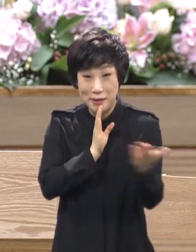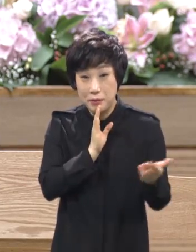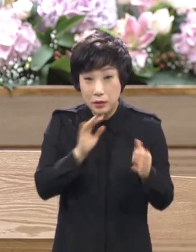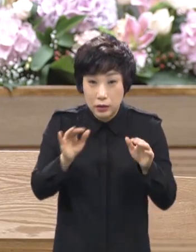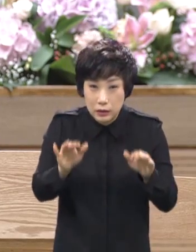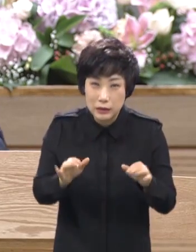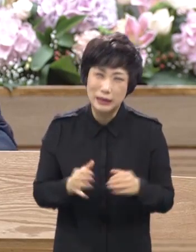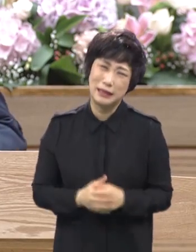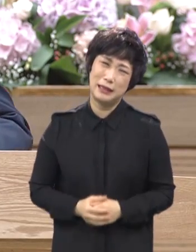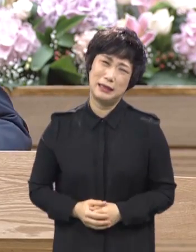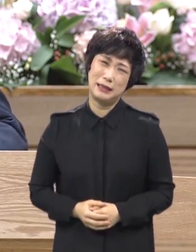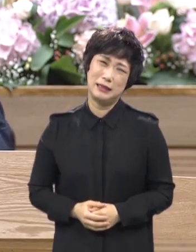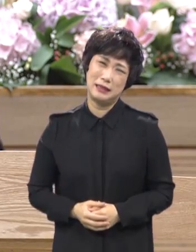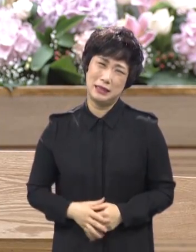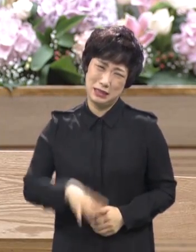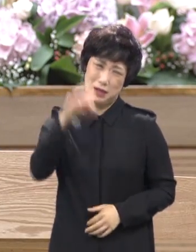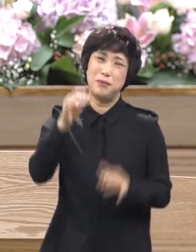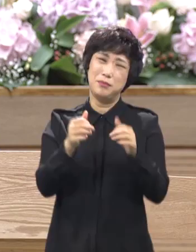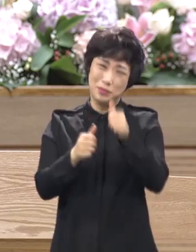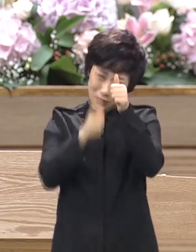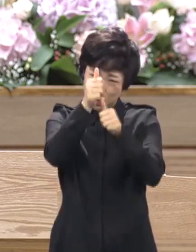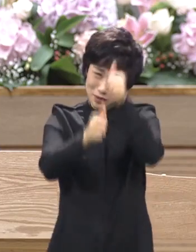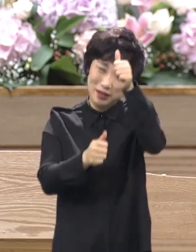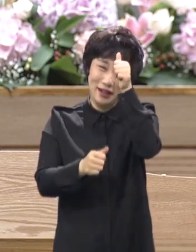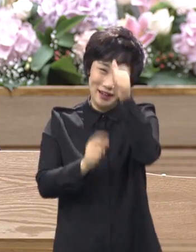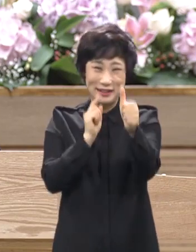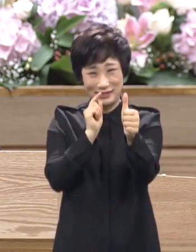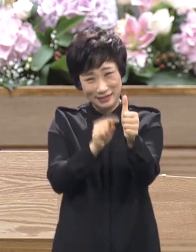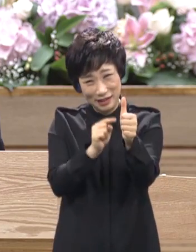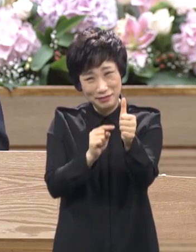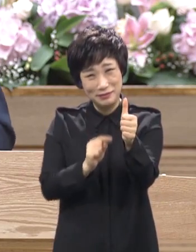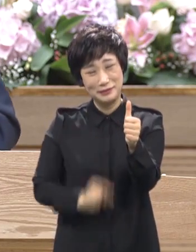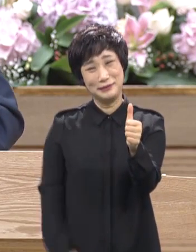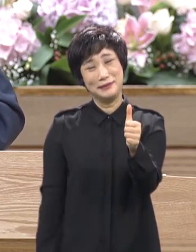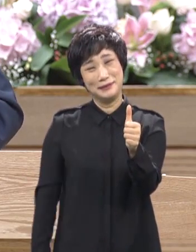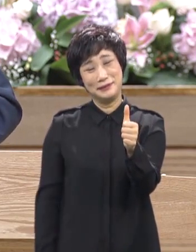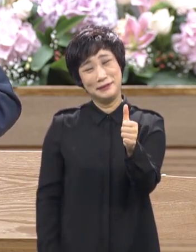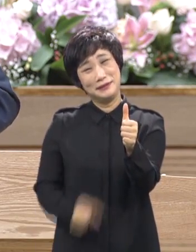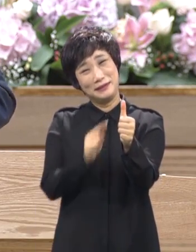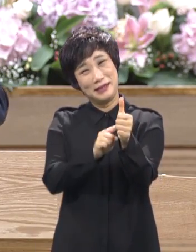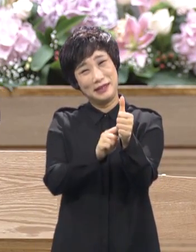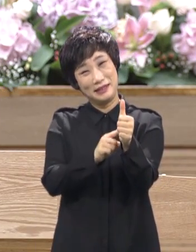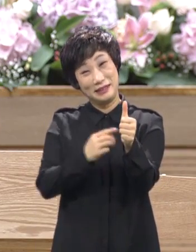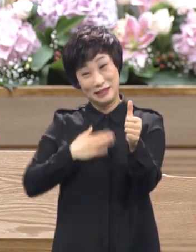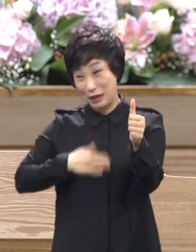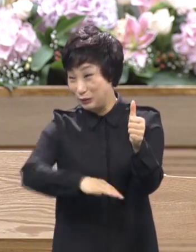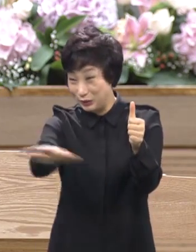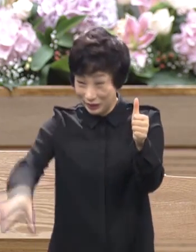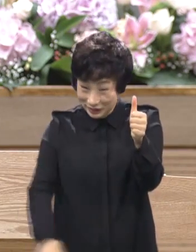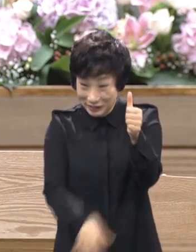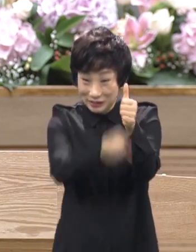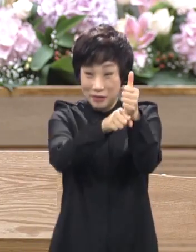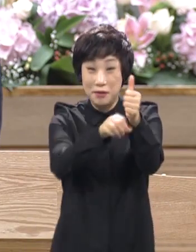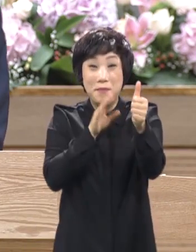그런데 첫째 조상 아담부터 아담의 속에 인류가 들어